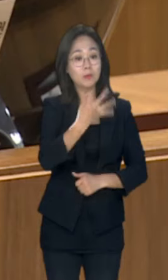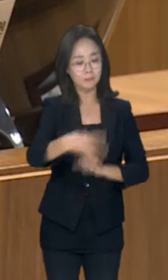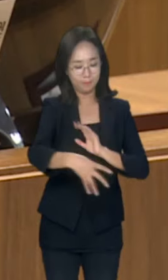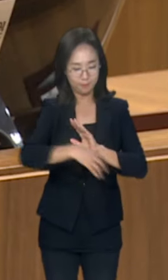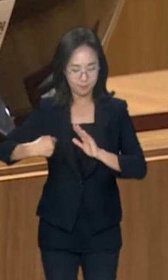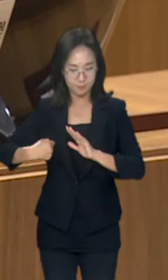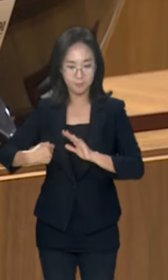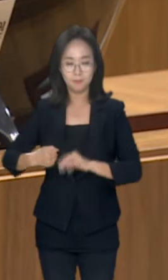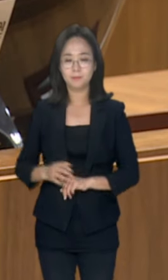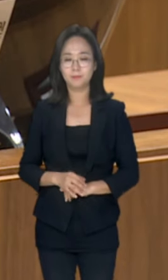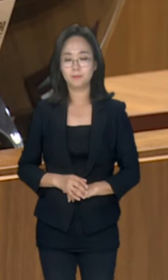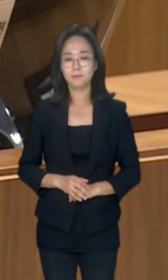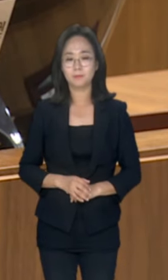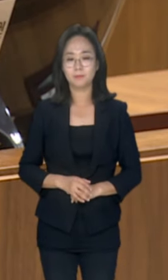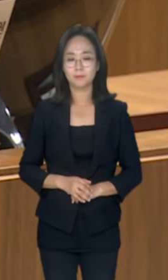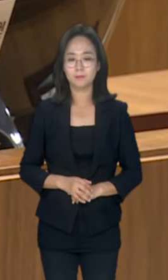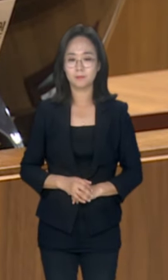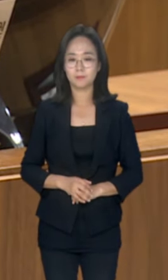기소됐습니다